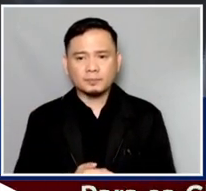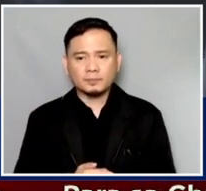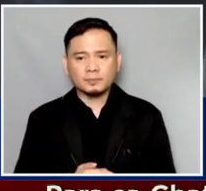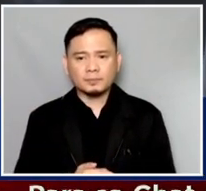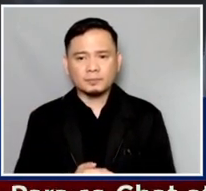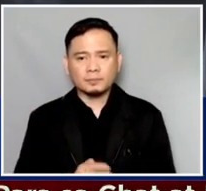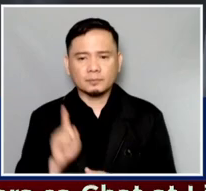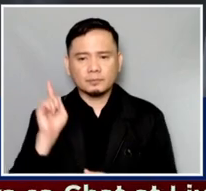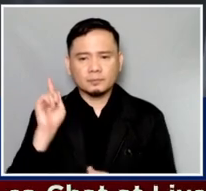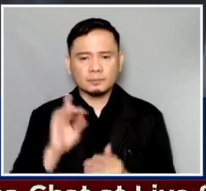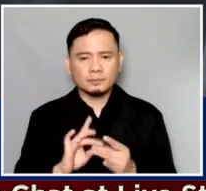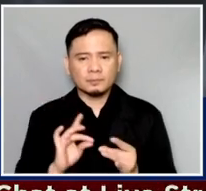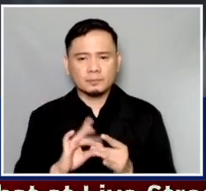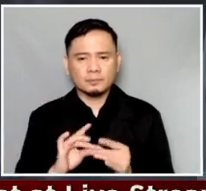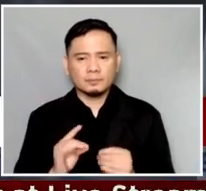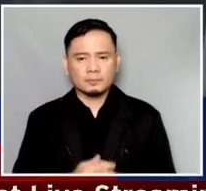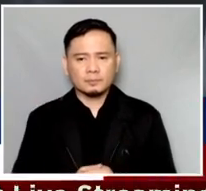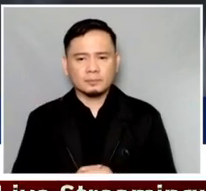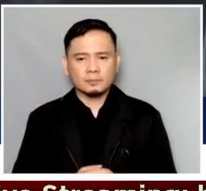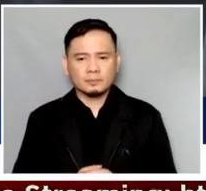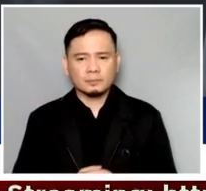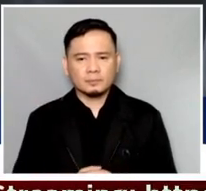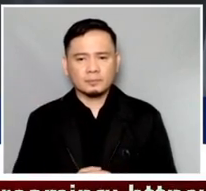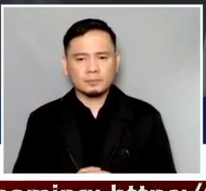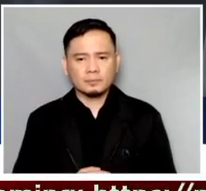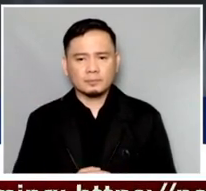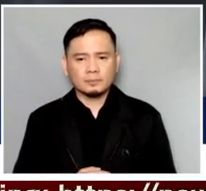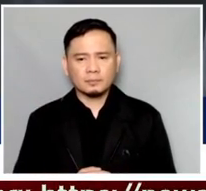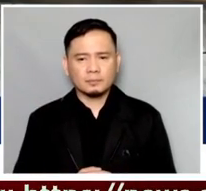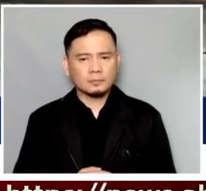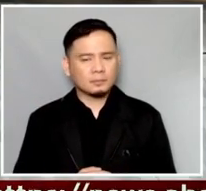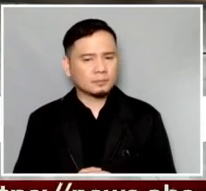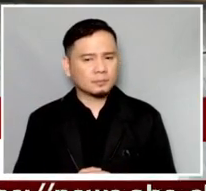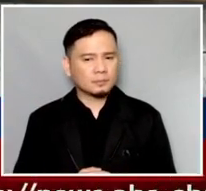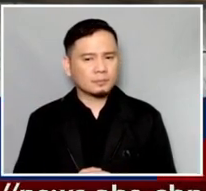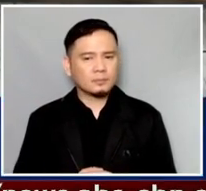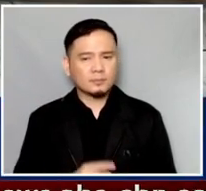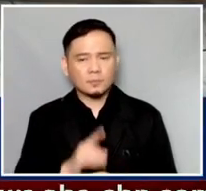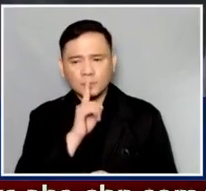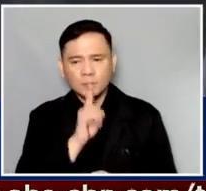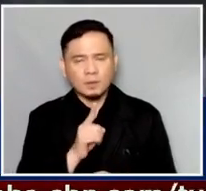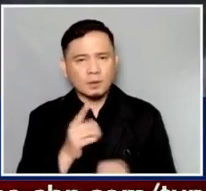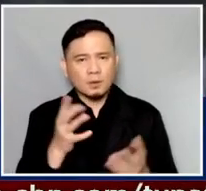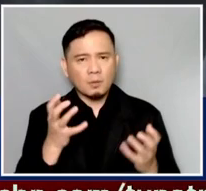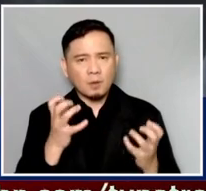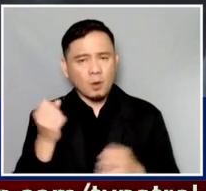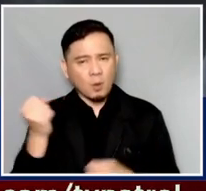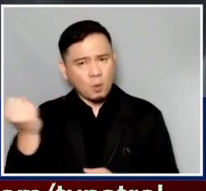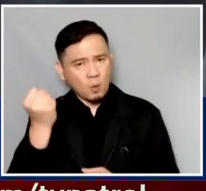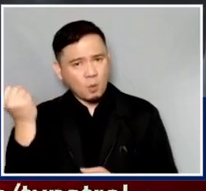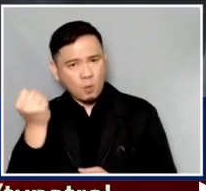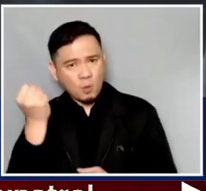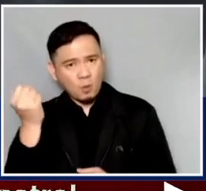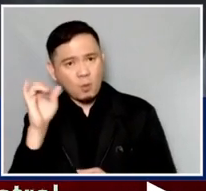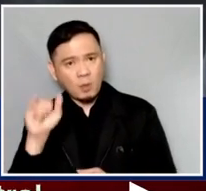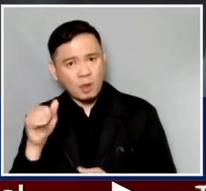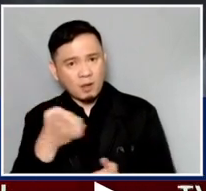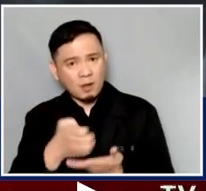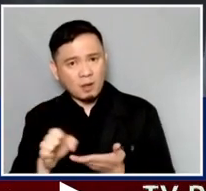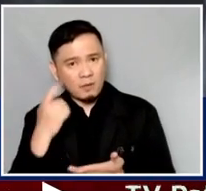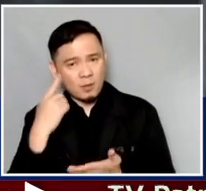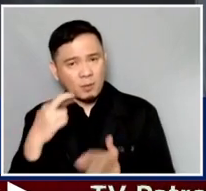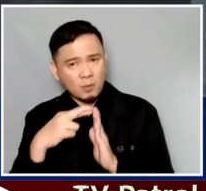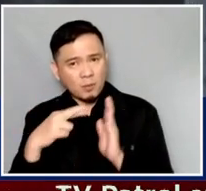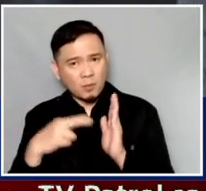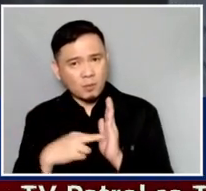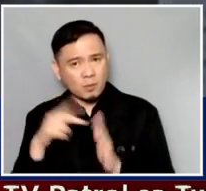nila, ma-define yung urgent and meritorious cases. Alam mo, kailangan merong authority ng chairman to